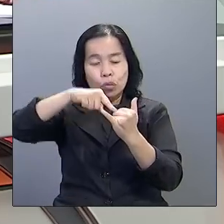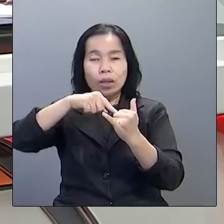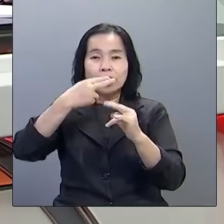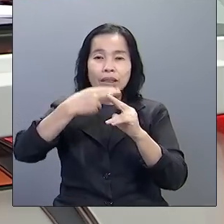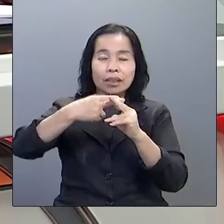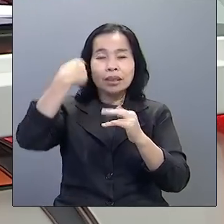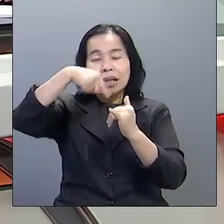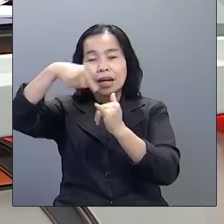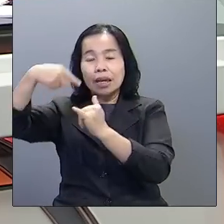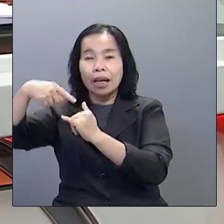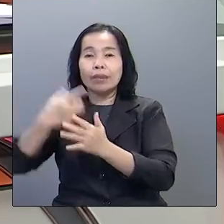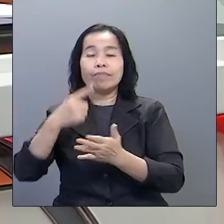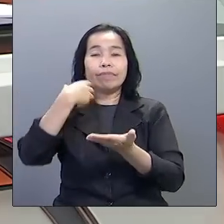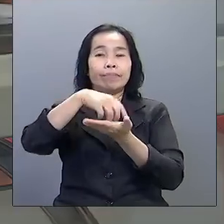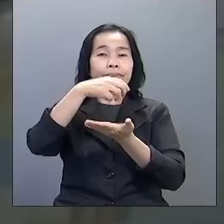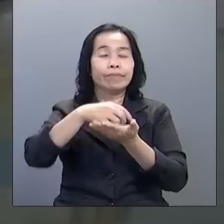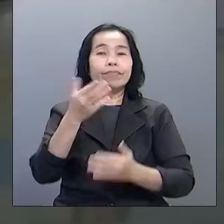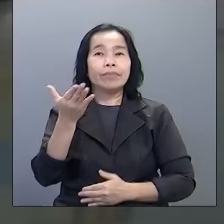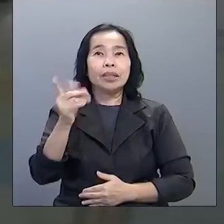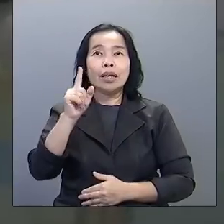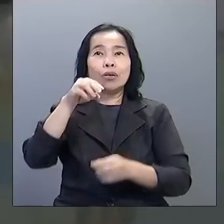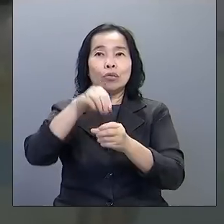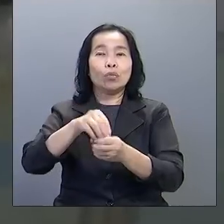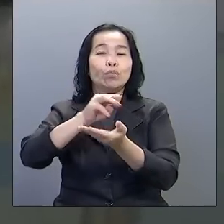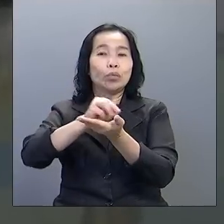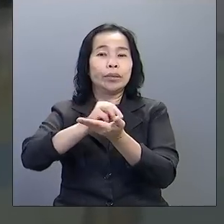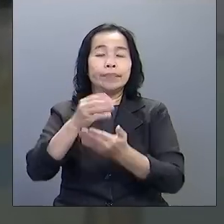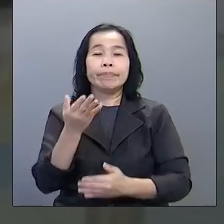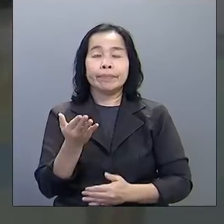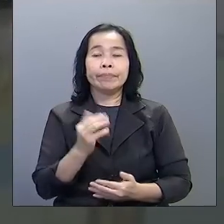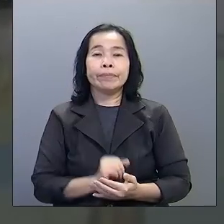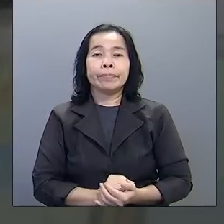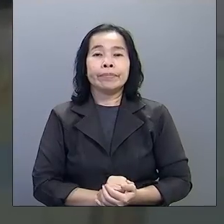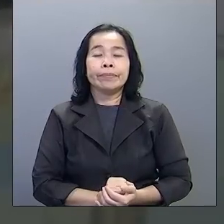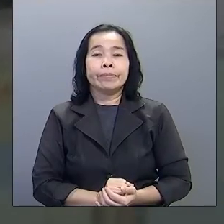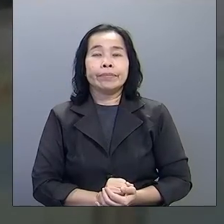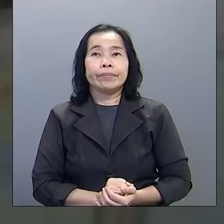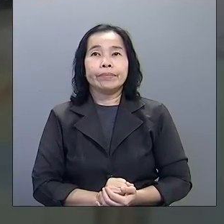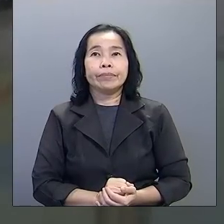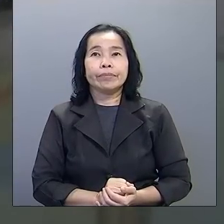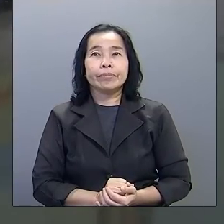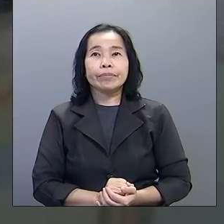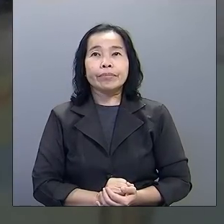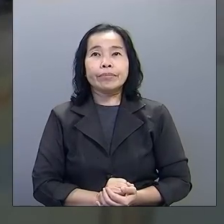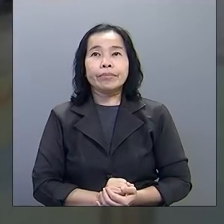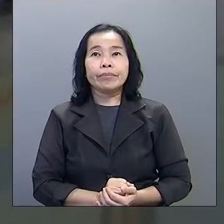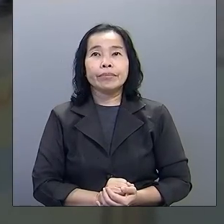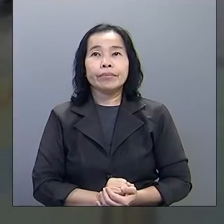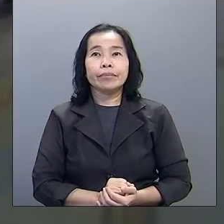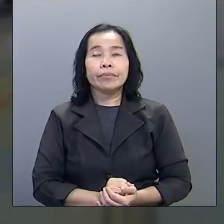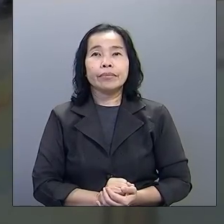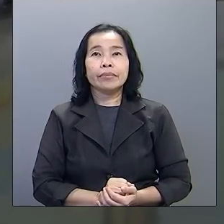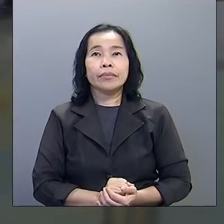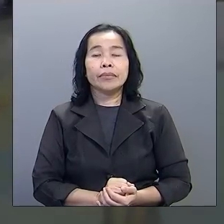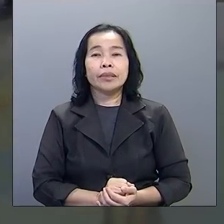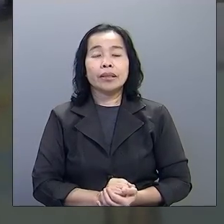คลติดตามจากคุณอภิสิทธิ์ดุจดารายงานสดมาจากมูลนิธิสว่างราชศรัทธาธรรมสถานค่ะคุณอภิสิทธิ์คะ